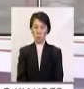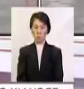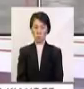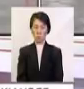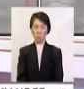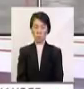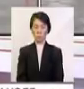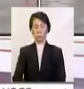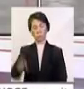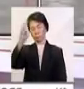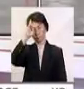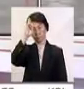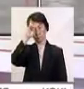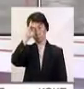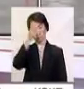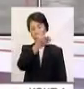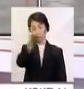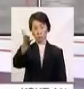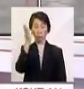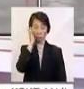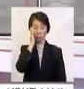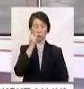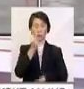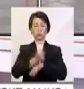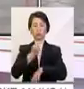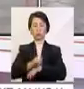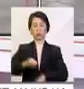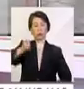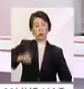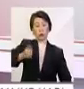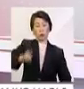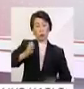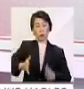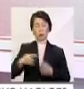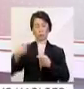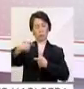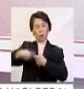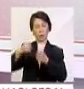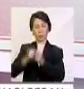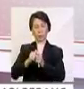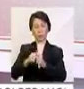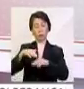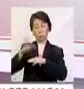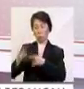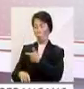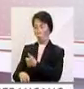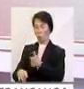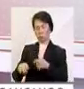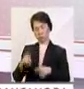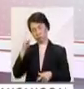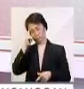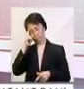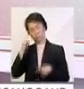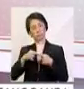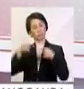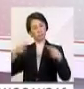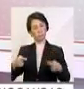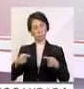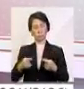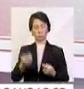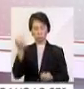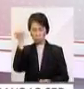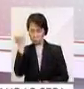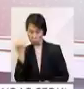Baik Fahatul, seperti yang semua orang maklum, tugas seorang hakim sering dikaitkan dengan kelebihannya membuat keputusan berhubung